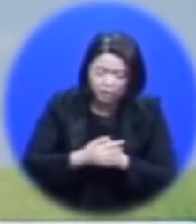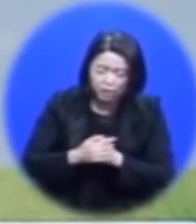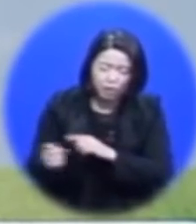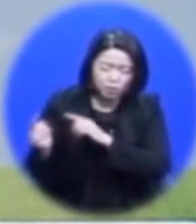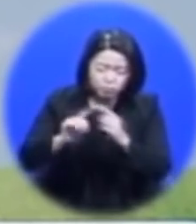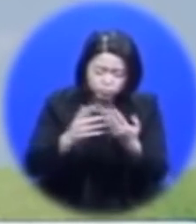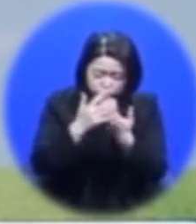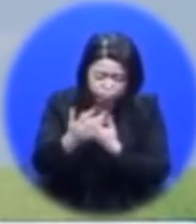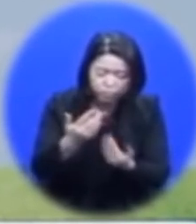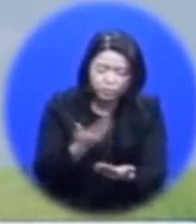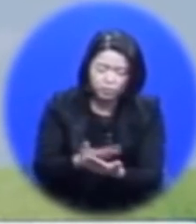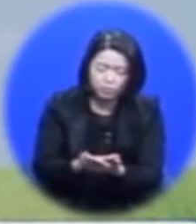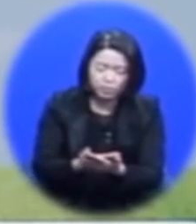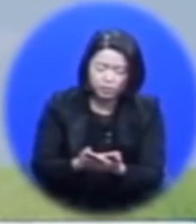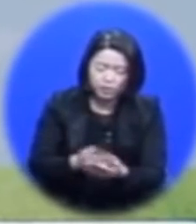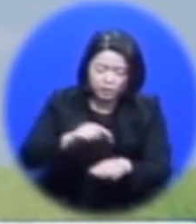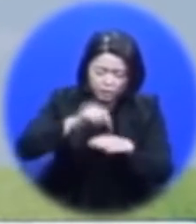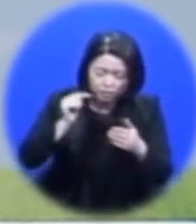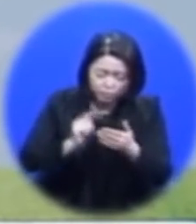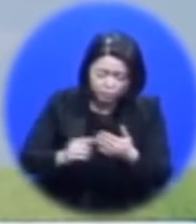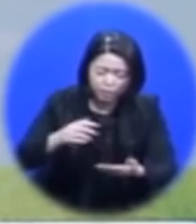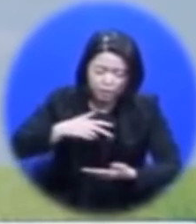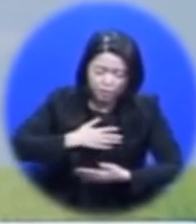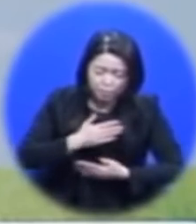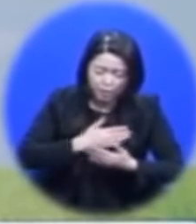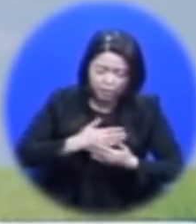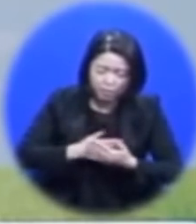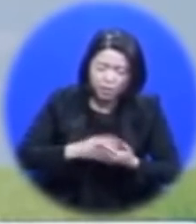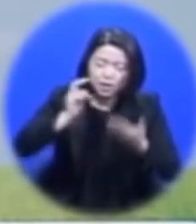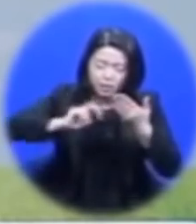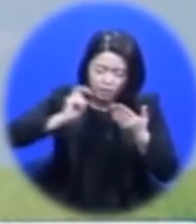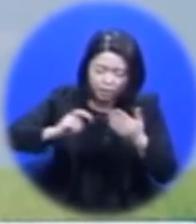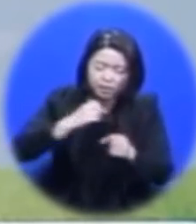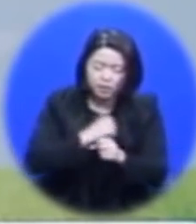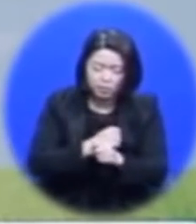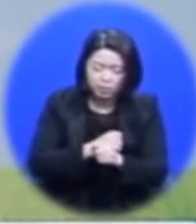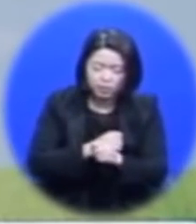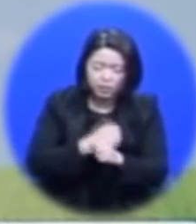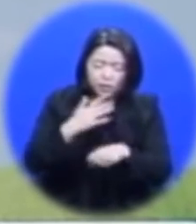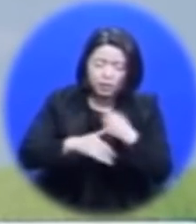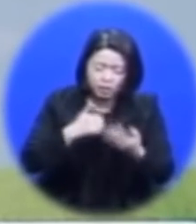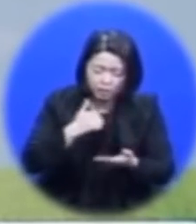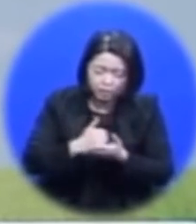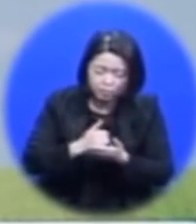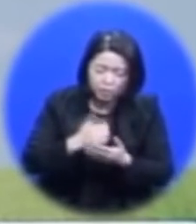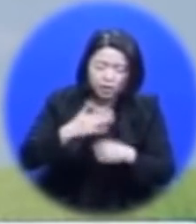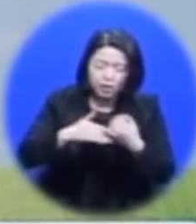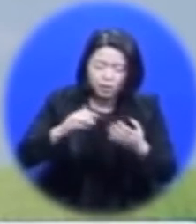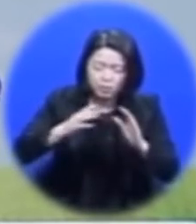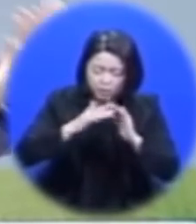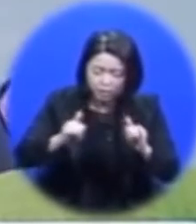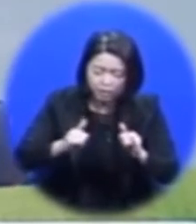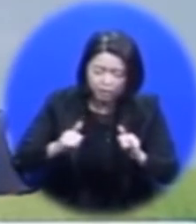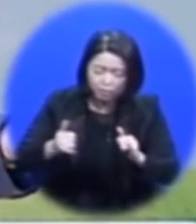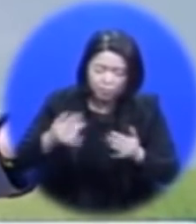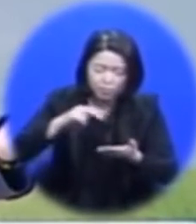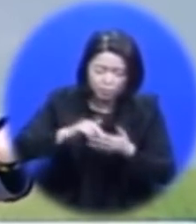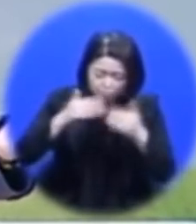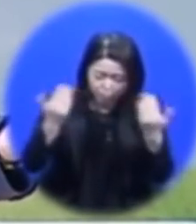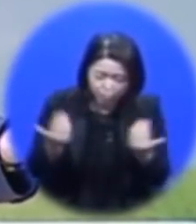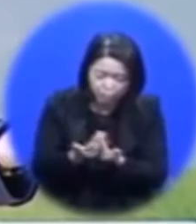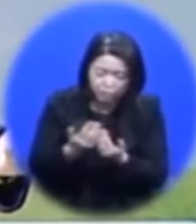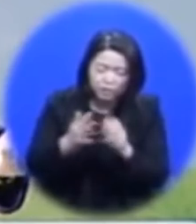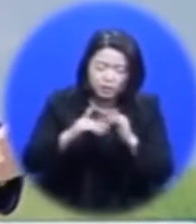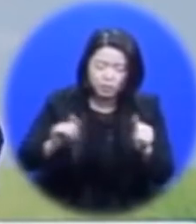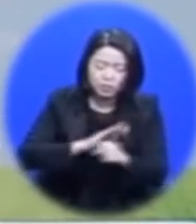부흥을 주소서. 심령이 뛰며 찬양하며 하나님, 하나님의 사랑으로 모든 이들을 사랑하며